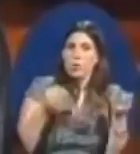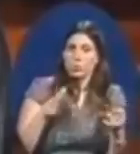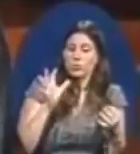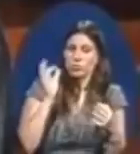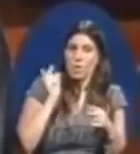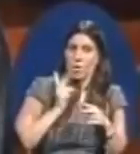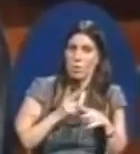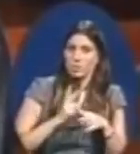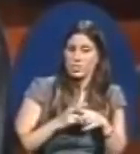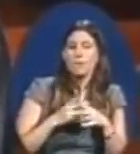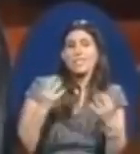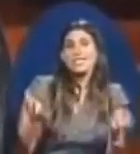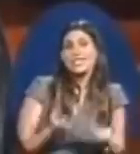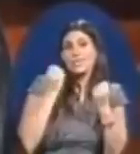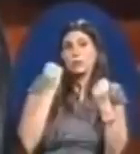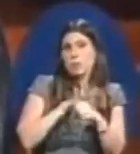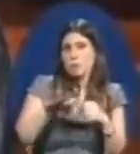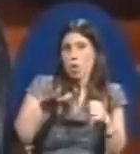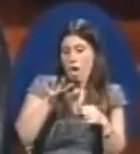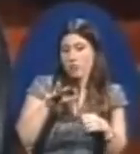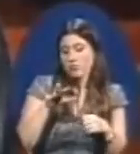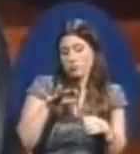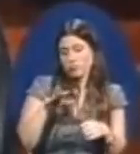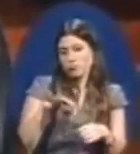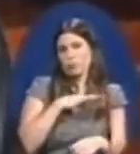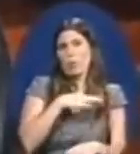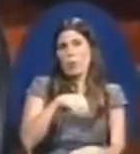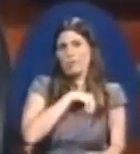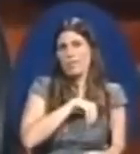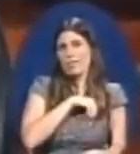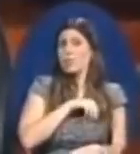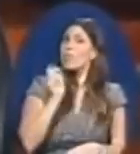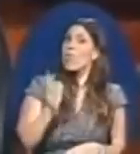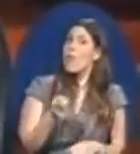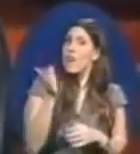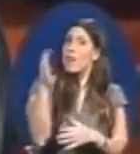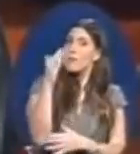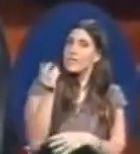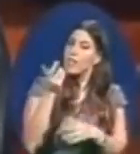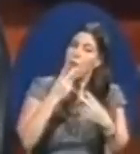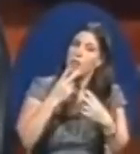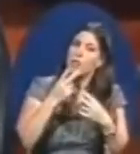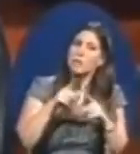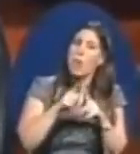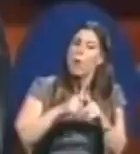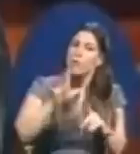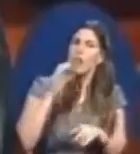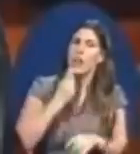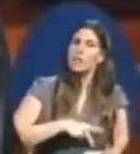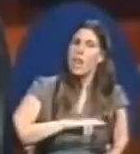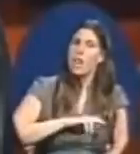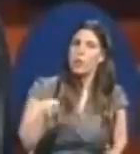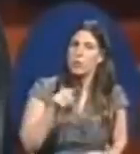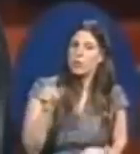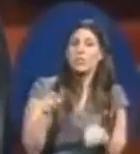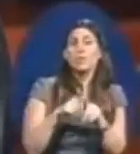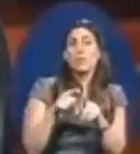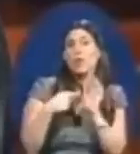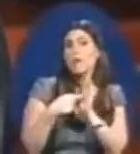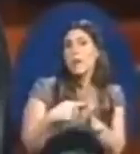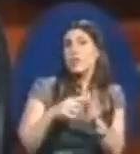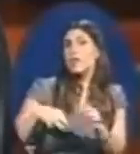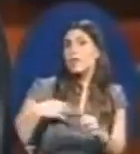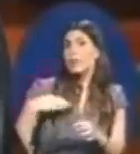המוסדות לחוסים ניצולי שואה פגועי נפש, שחובה על המדינה להחזיר אותן מיד לאחריותה. כמו למשל, בריאות